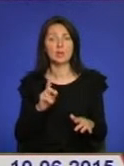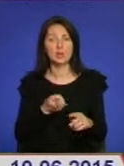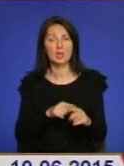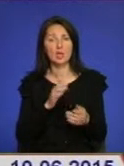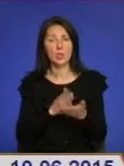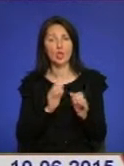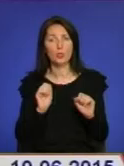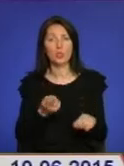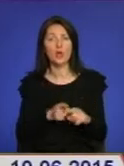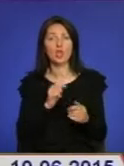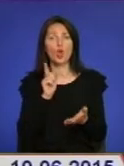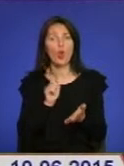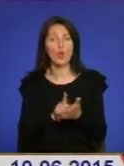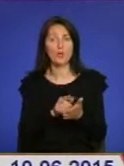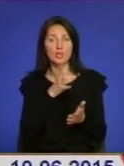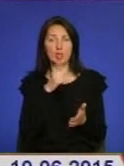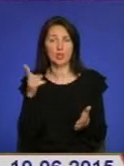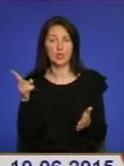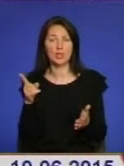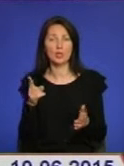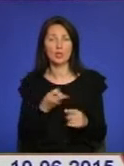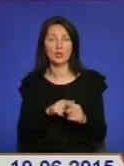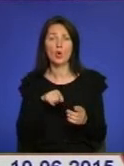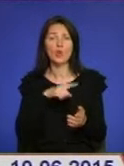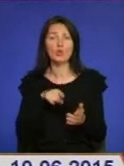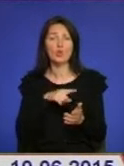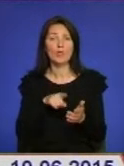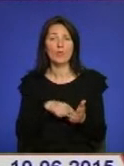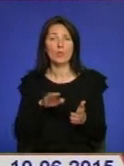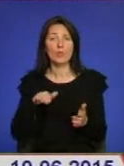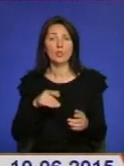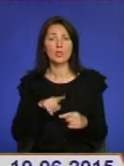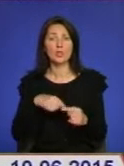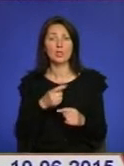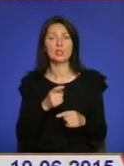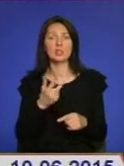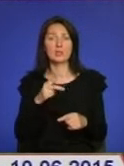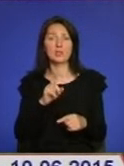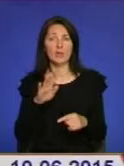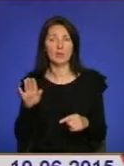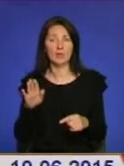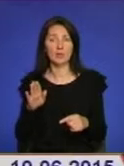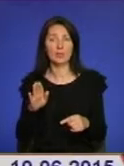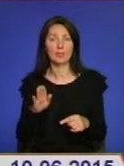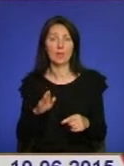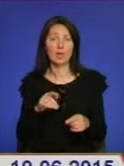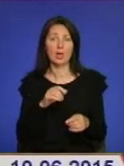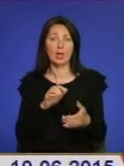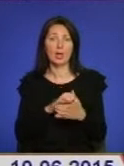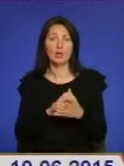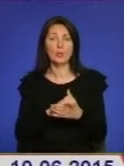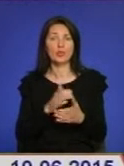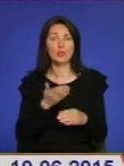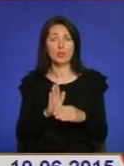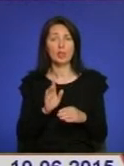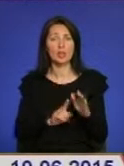вони мають обов'язки під час проходження цього тестування. І пізніше, десь через півгодини, по самій ознайомлюючій частині, вони